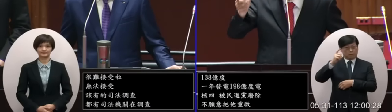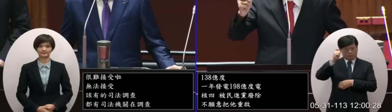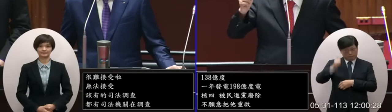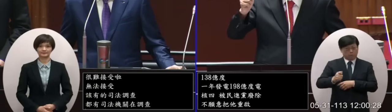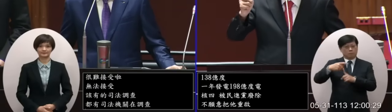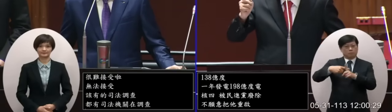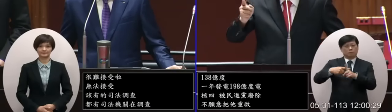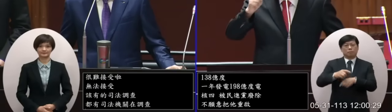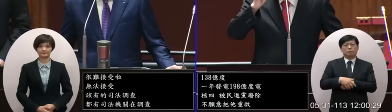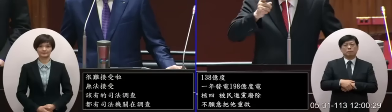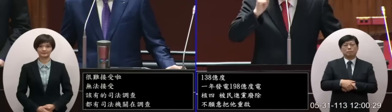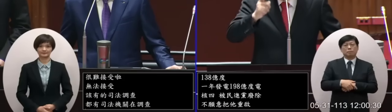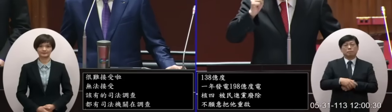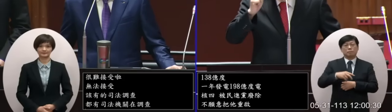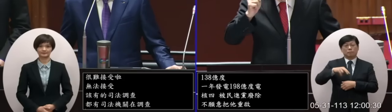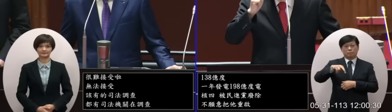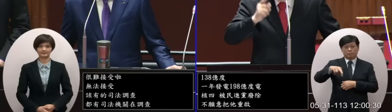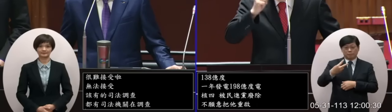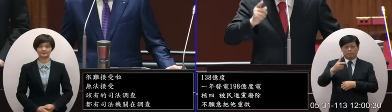213亿度，